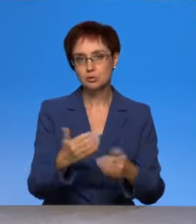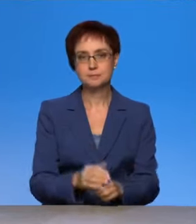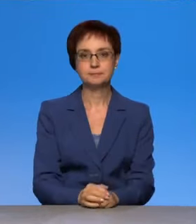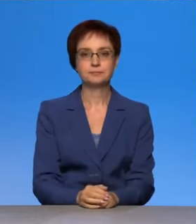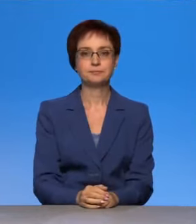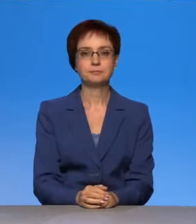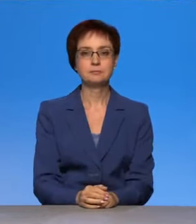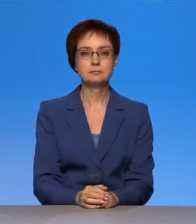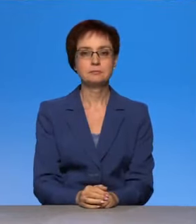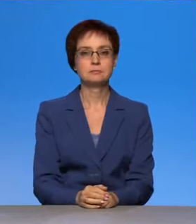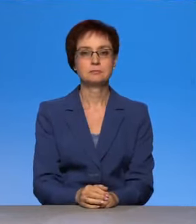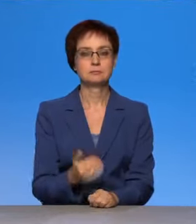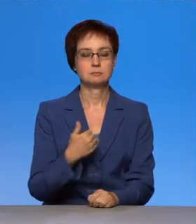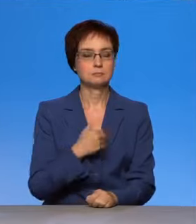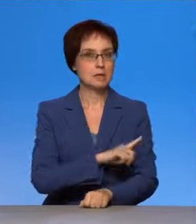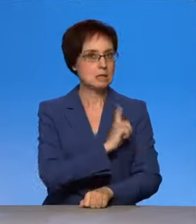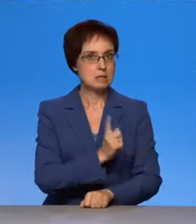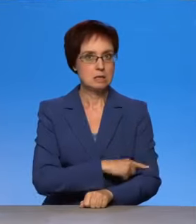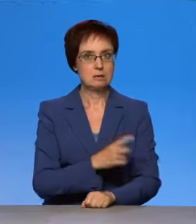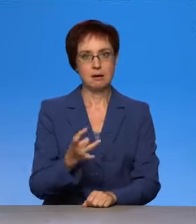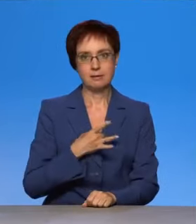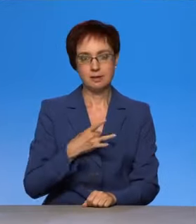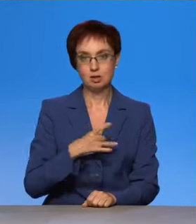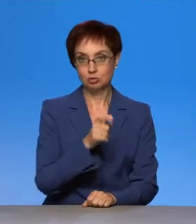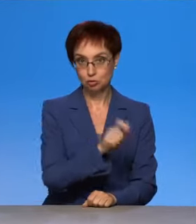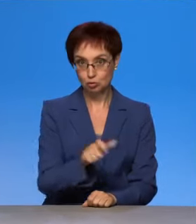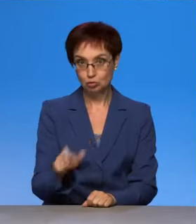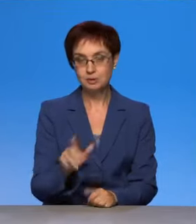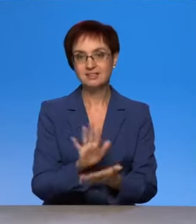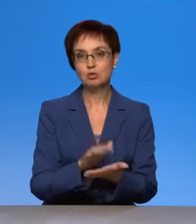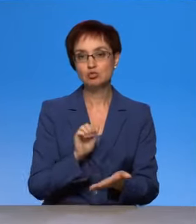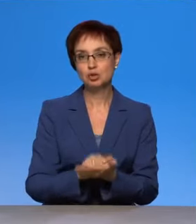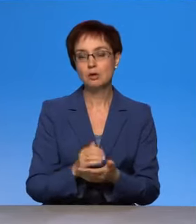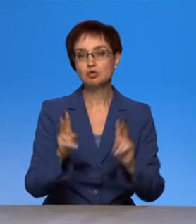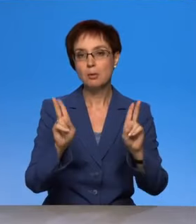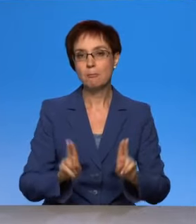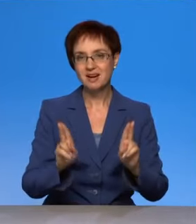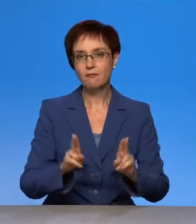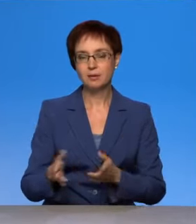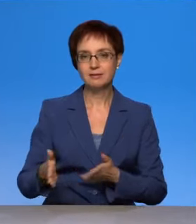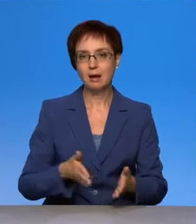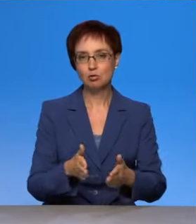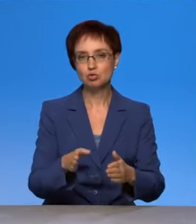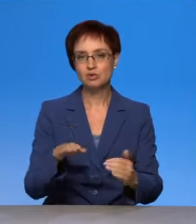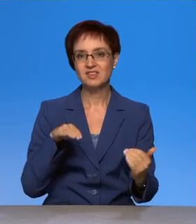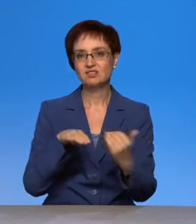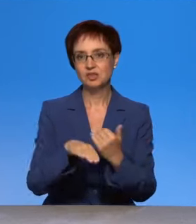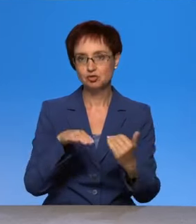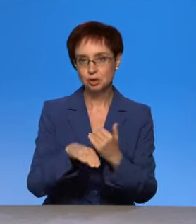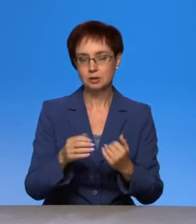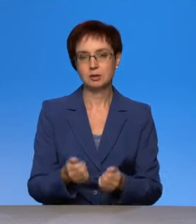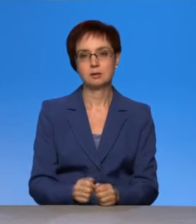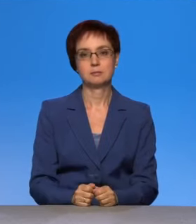Меня очень сильно раздражают люди, которые нарушают правила дорожного движения, из-за которых может случиться непредвиденное